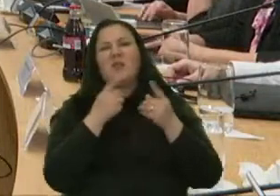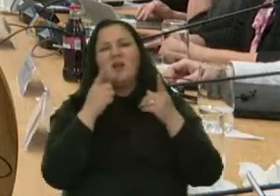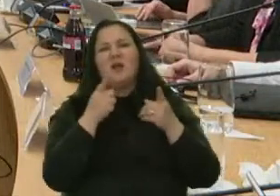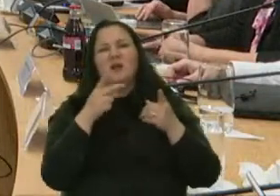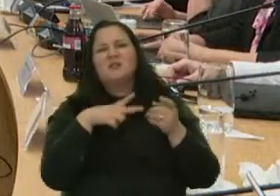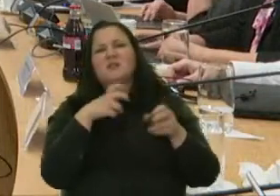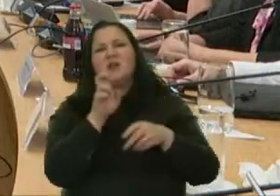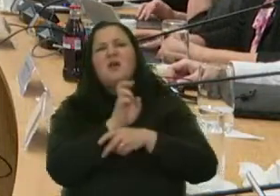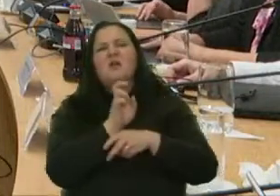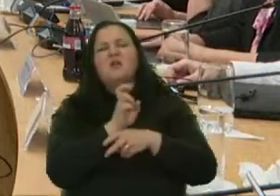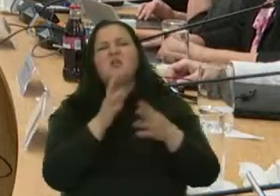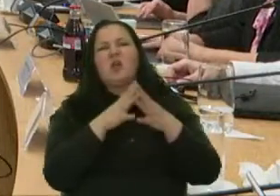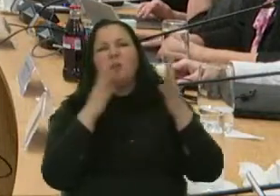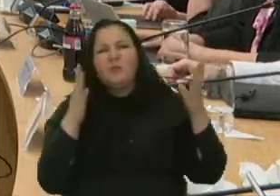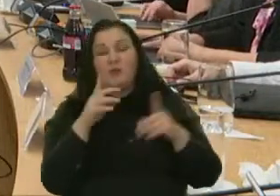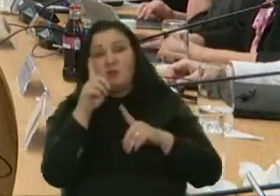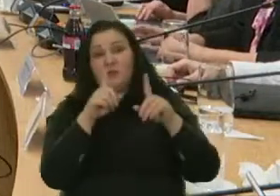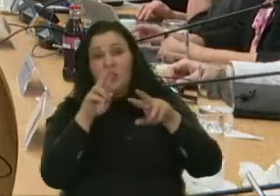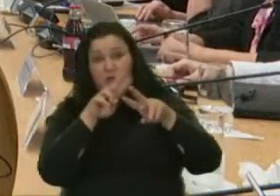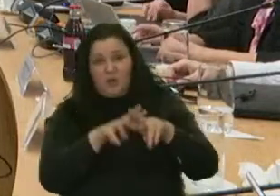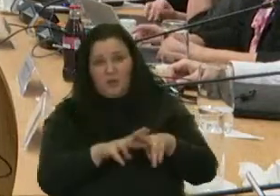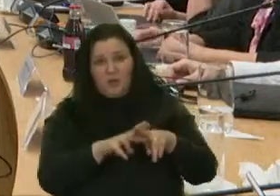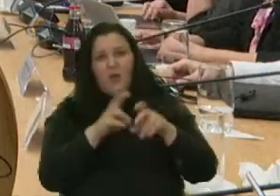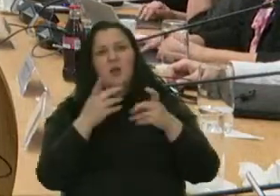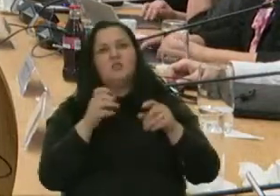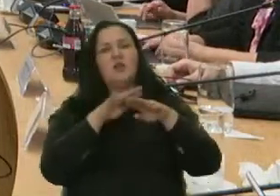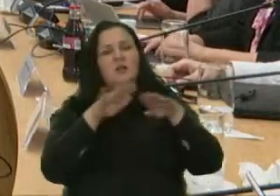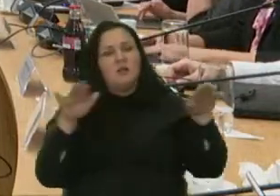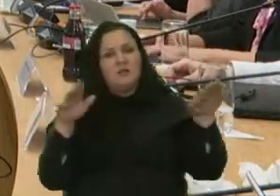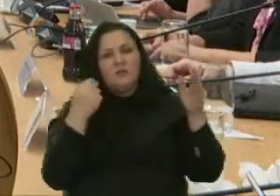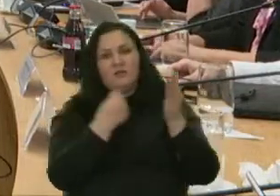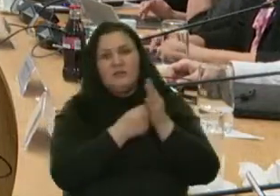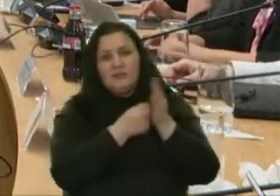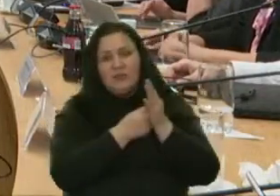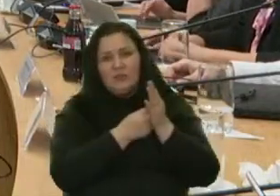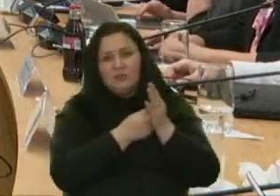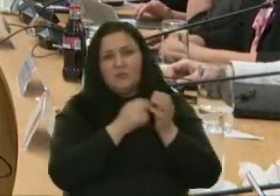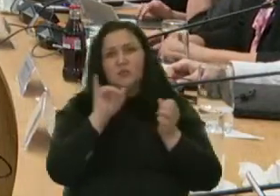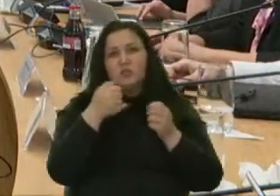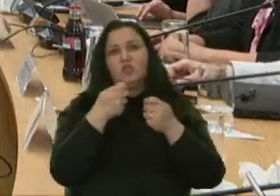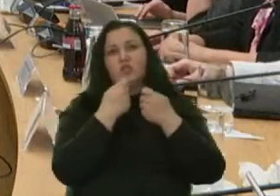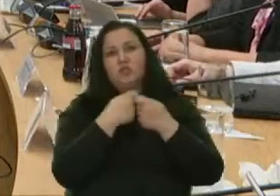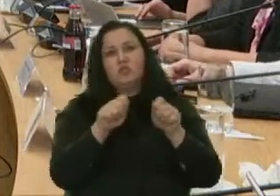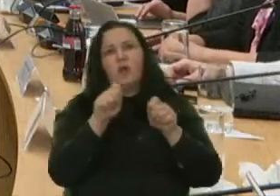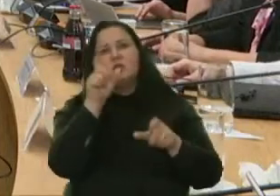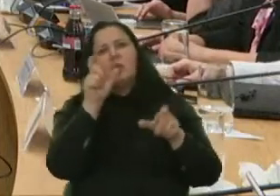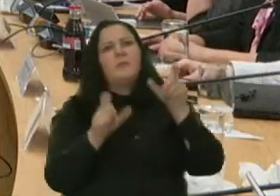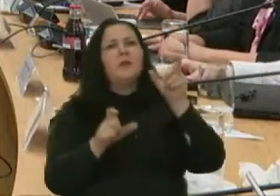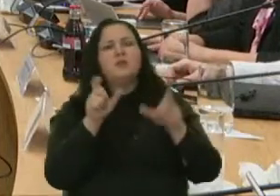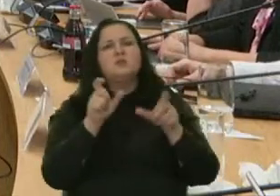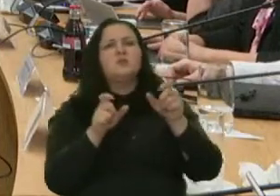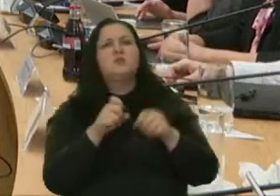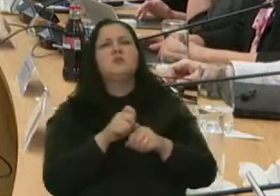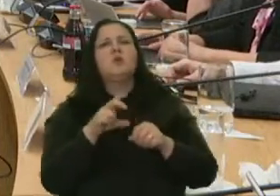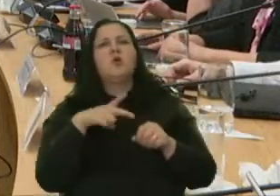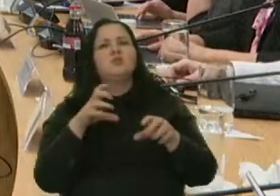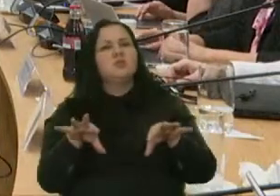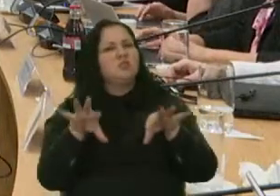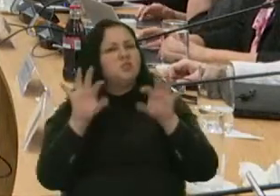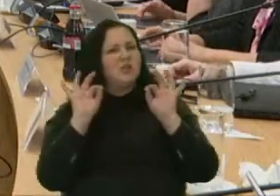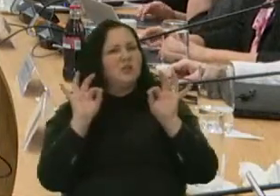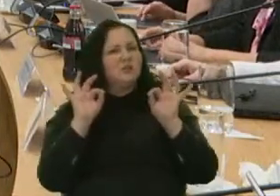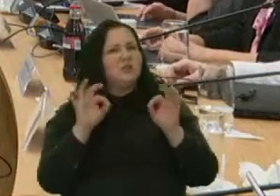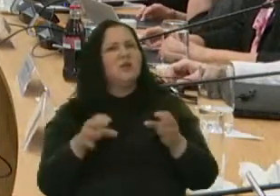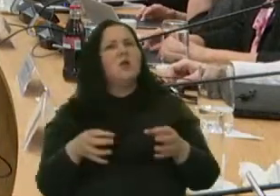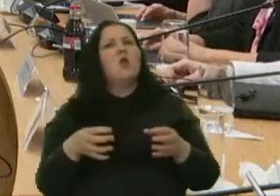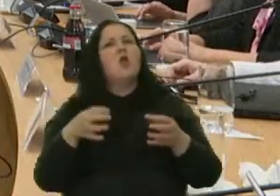și grija dacă va rămâne același nivel de salarizare și toate persoanele își vor regăsi locul în